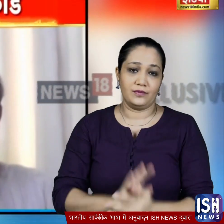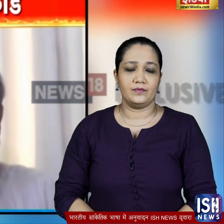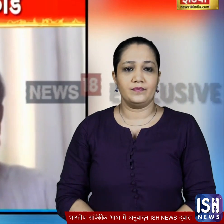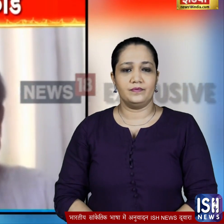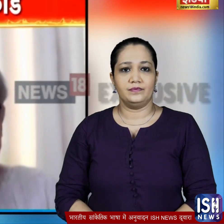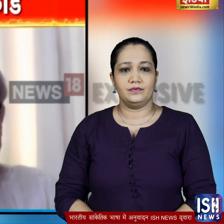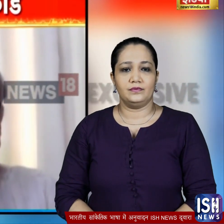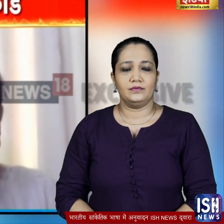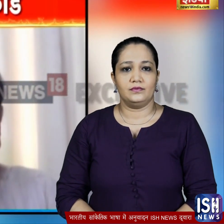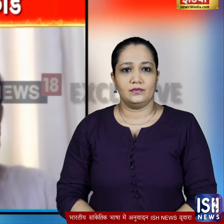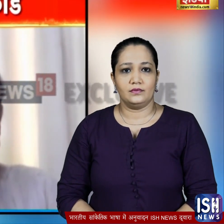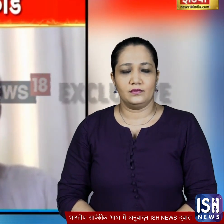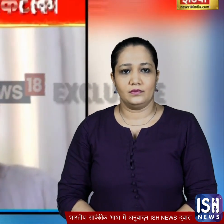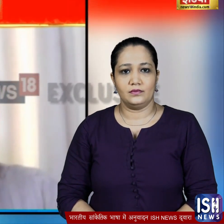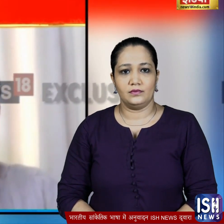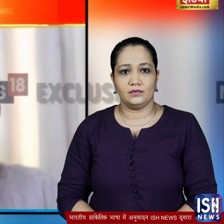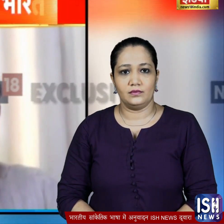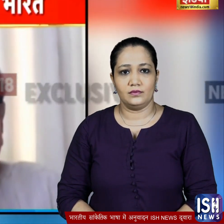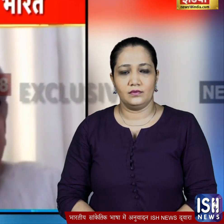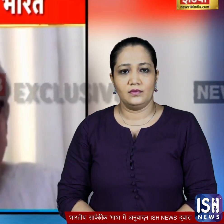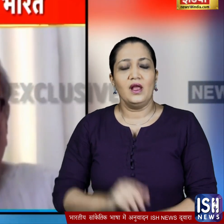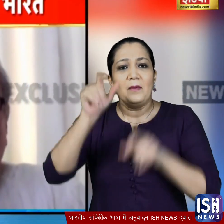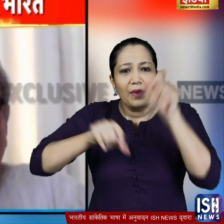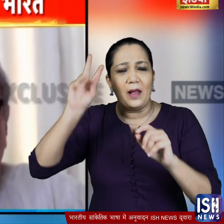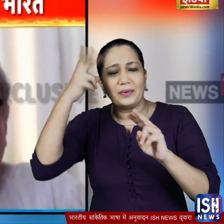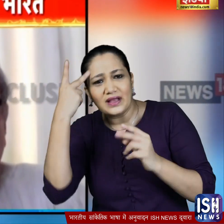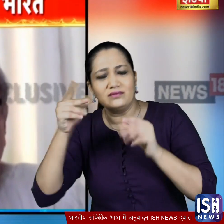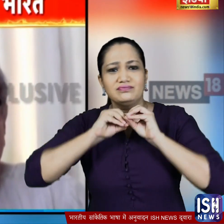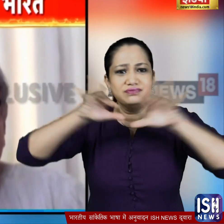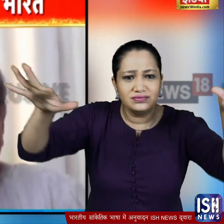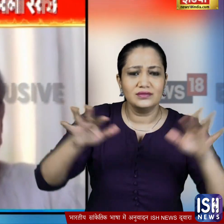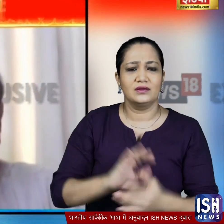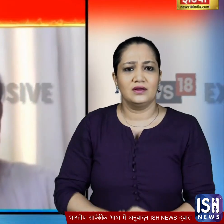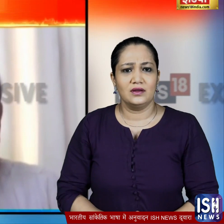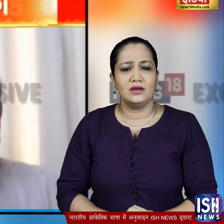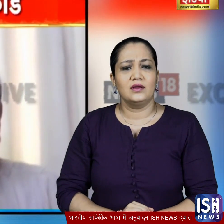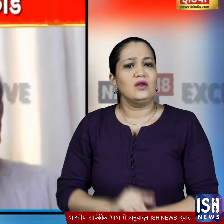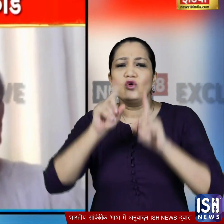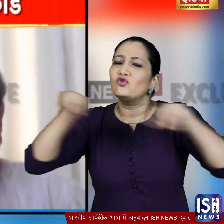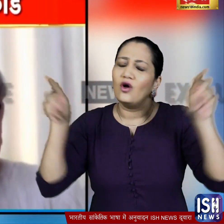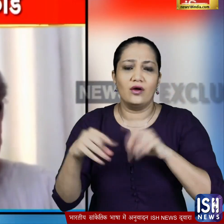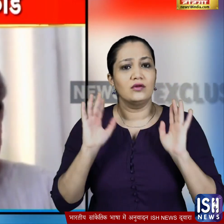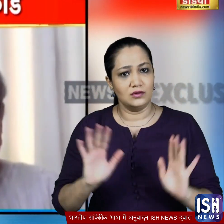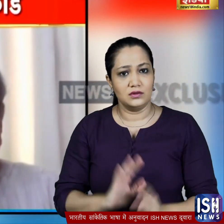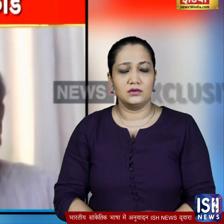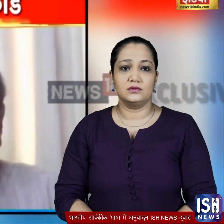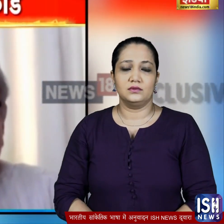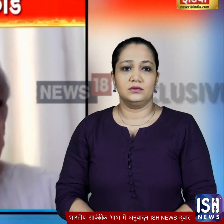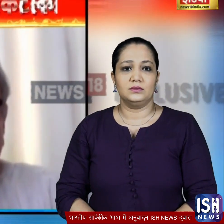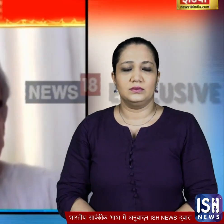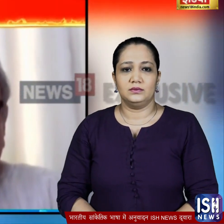अफवाहें फैलती हैं या फैलाई जाती हैं वो पूर्णतः निराधार हैं और